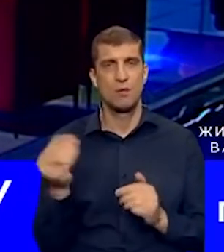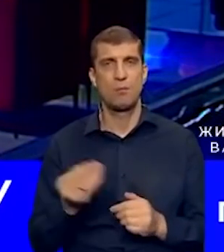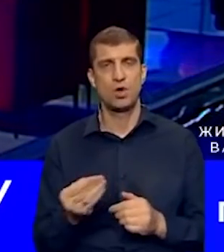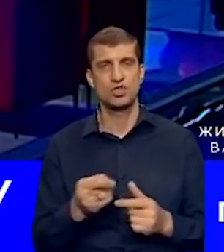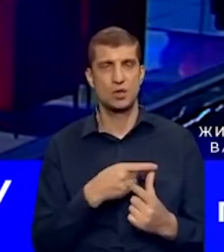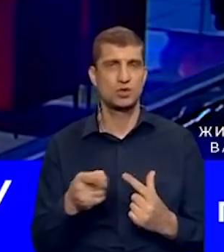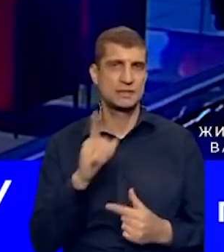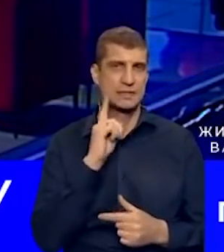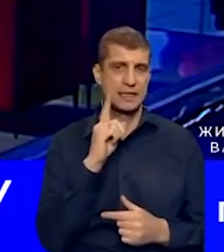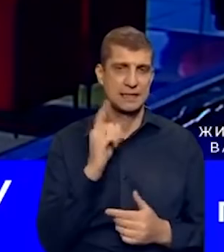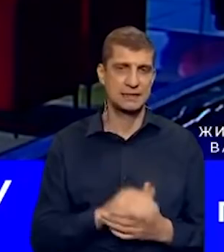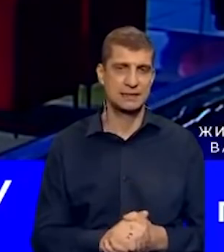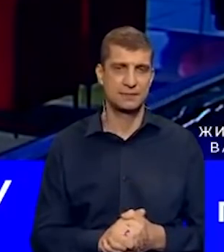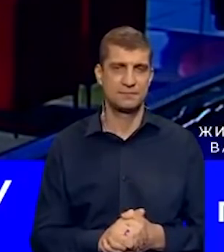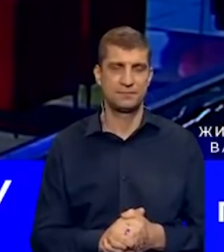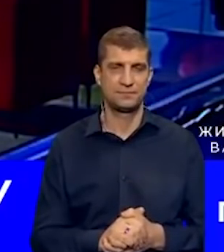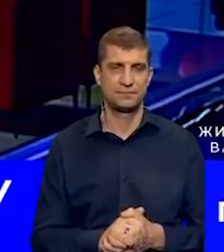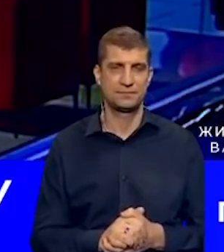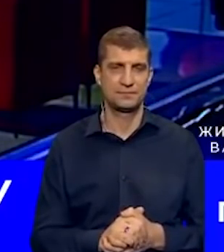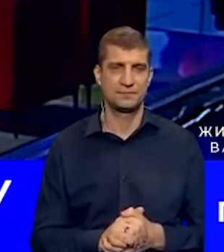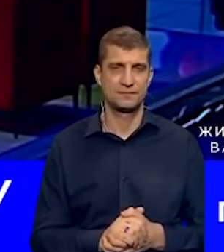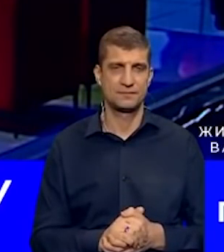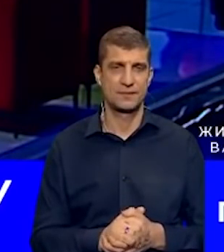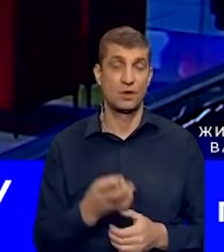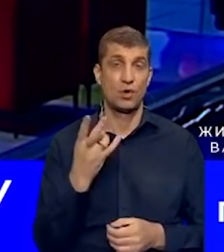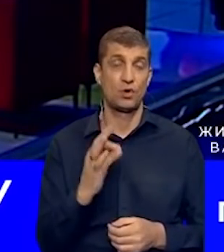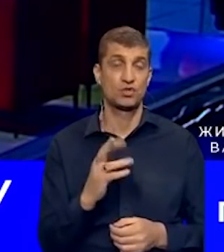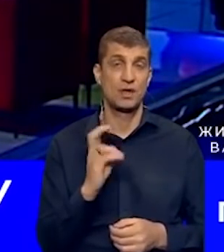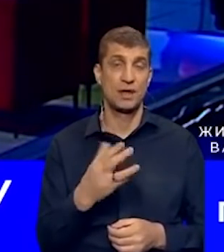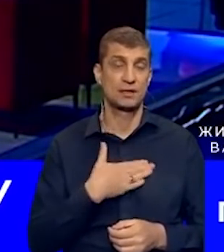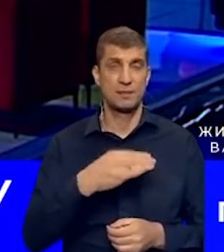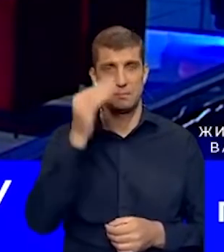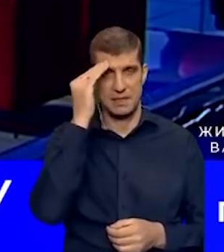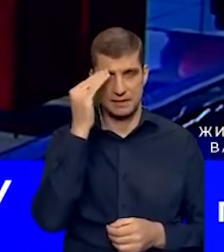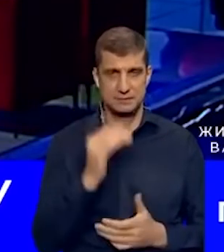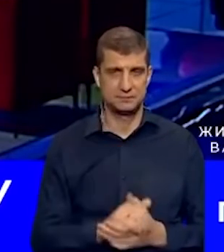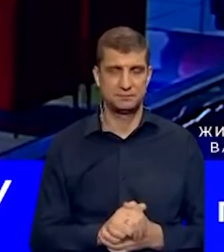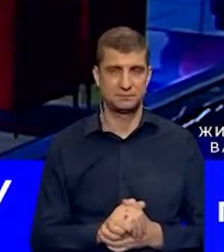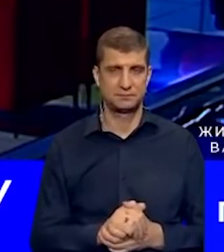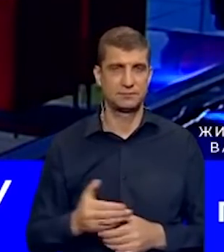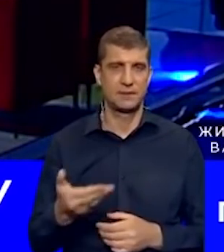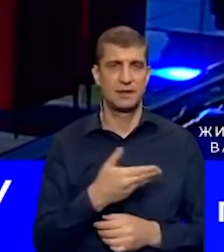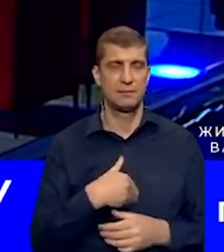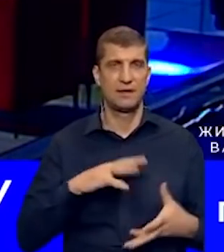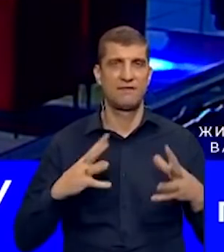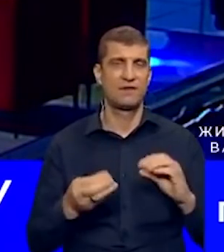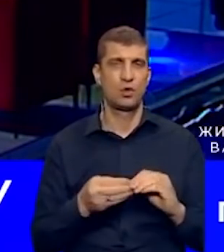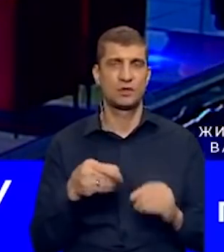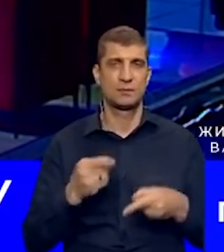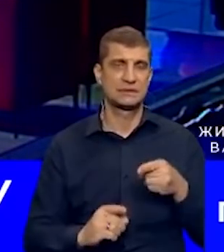чи Зеленський. Хто гірше? Хоча, як на мене, ну, ми ж виходимо з реалії, у